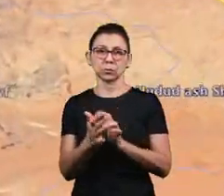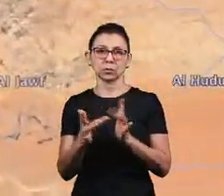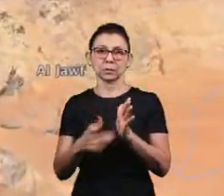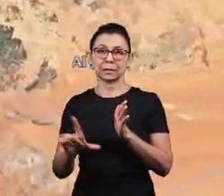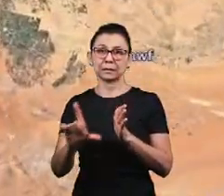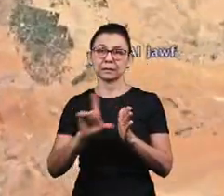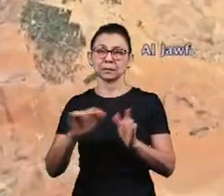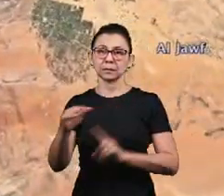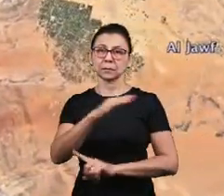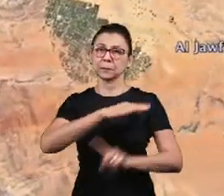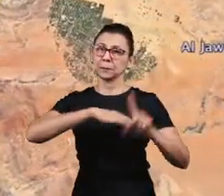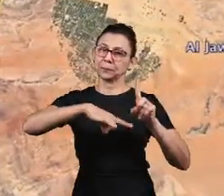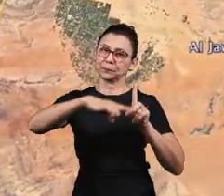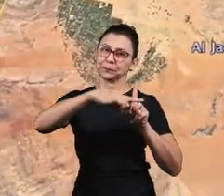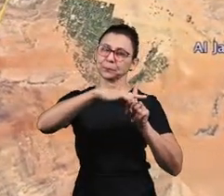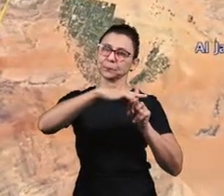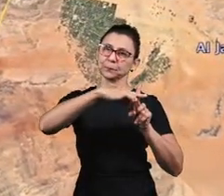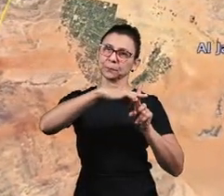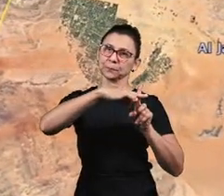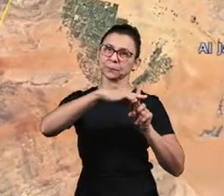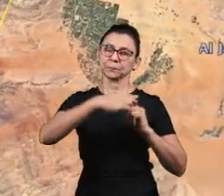à la croix du Calvaire.